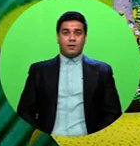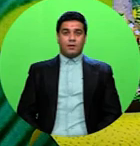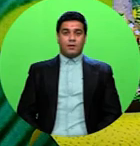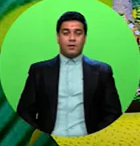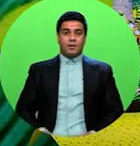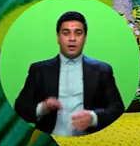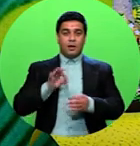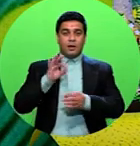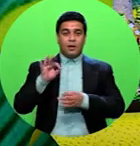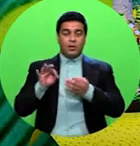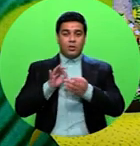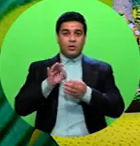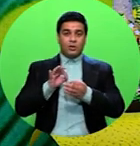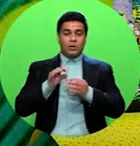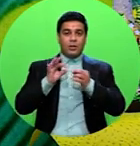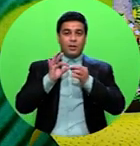лишнюю нить.